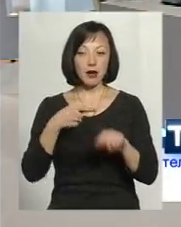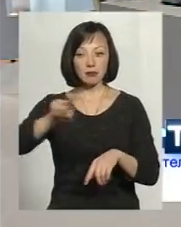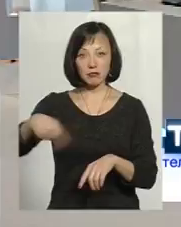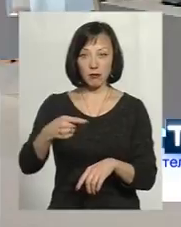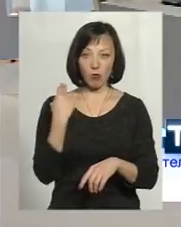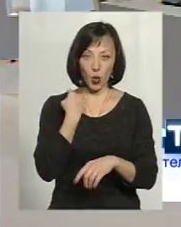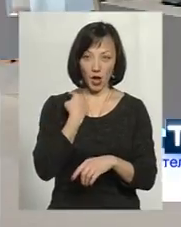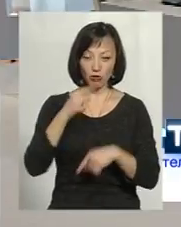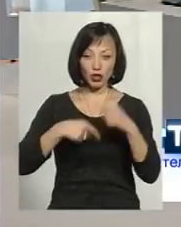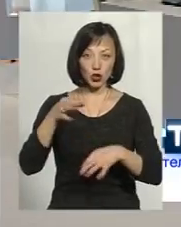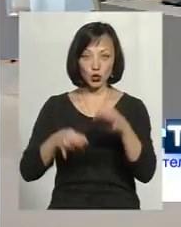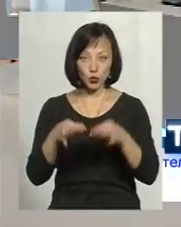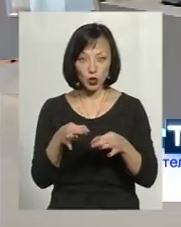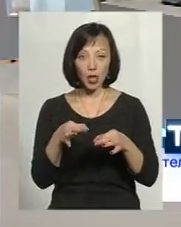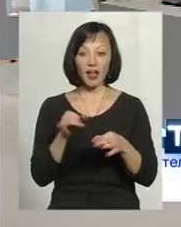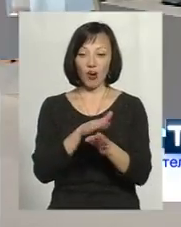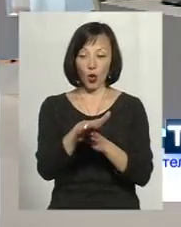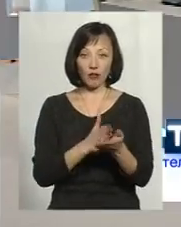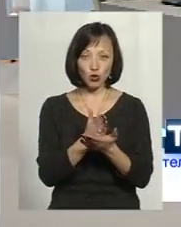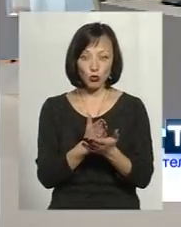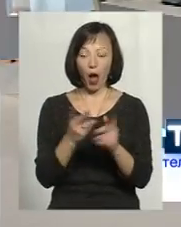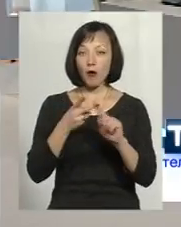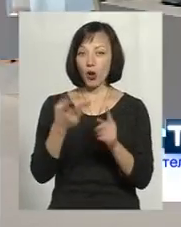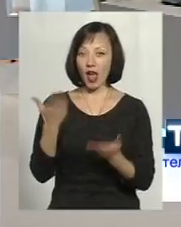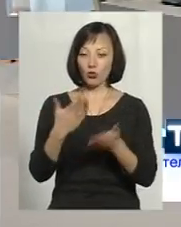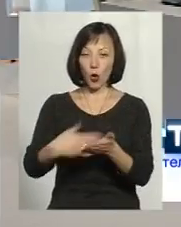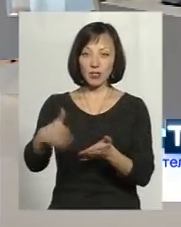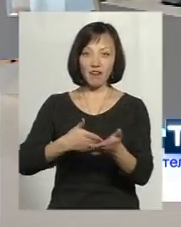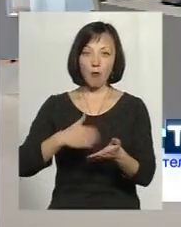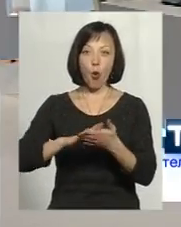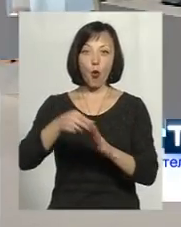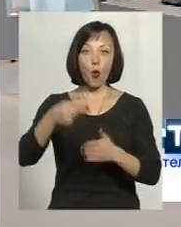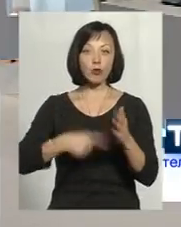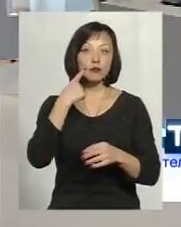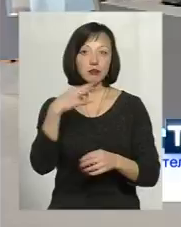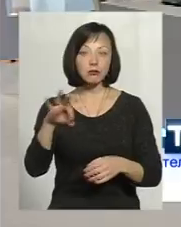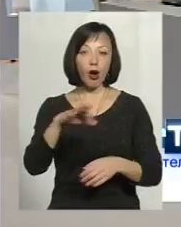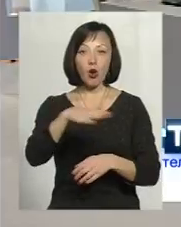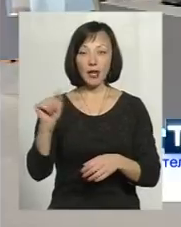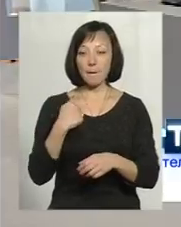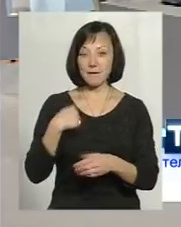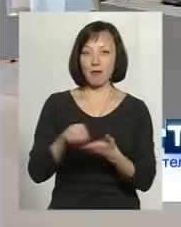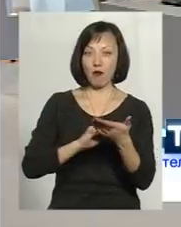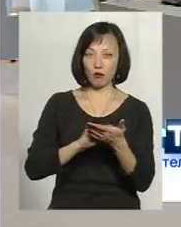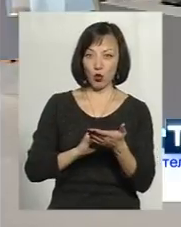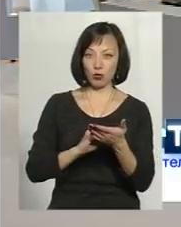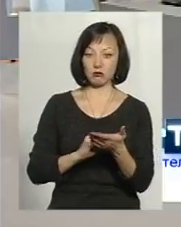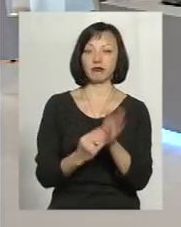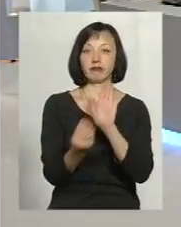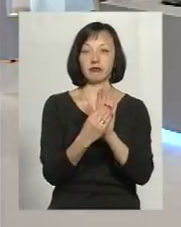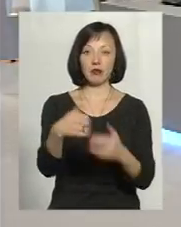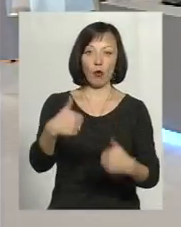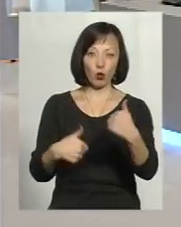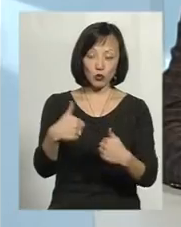стягуємо борги через суд і через виконавчу, а по-друге, якщо ми розриваємо угоду з недобросовісним орендарем, ми його повторно виставляємо на